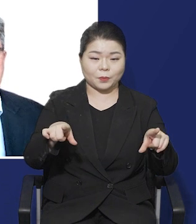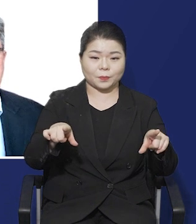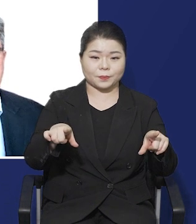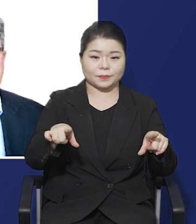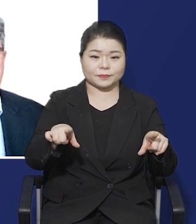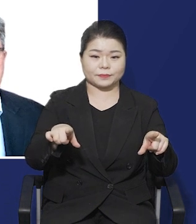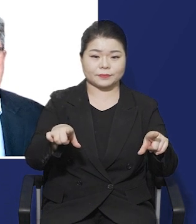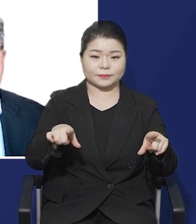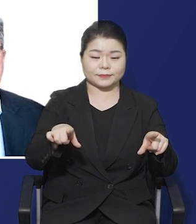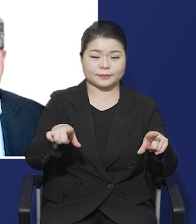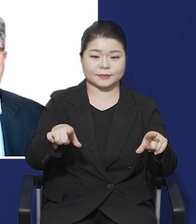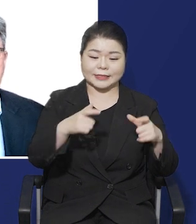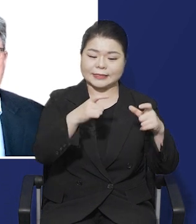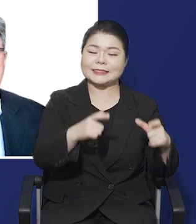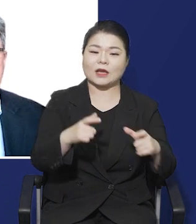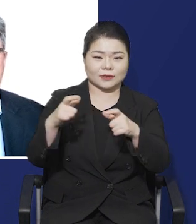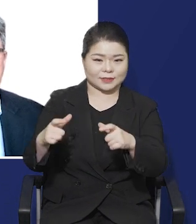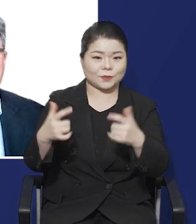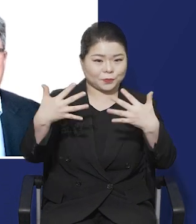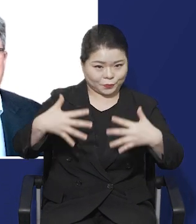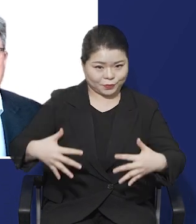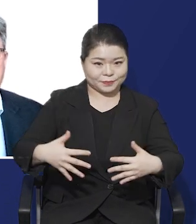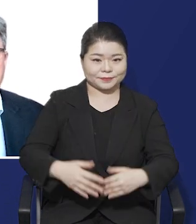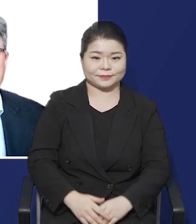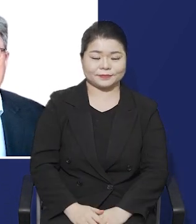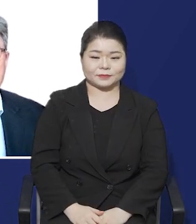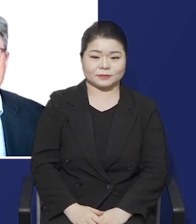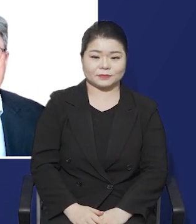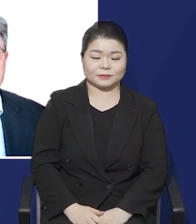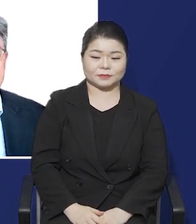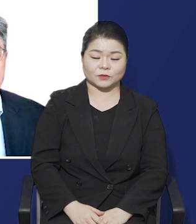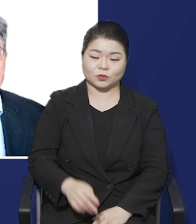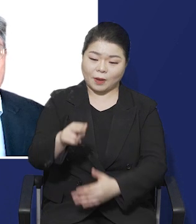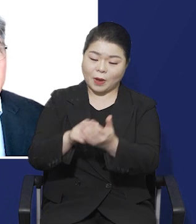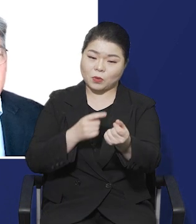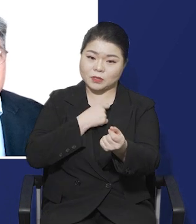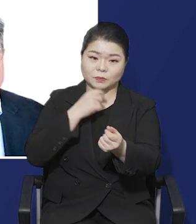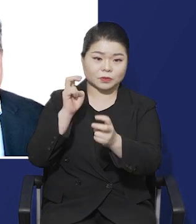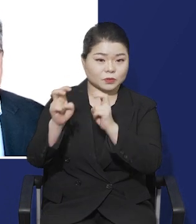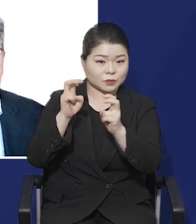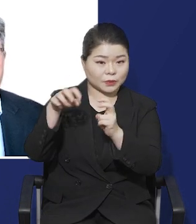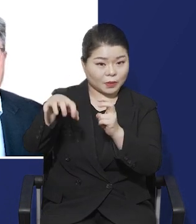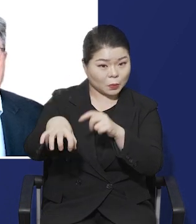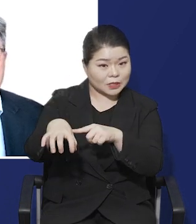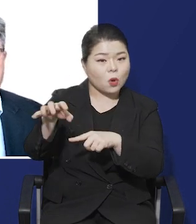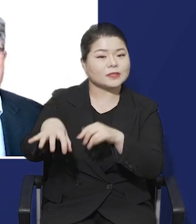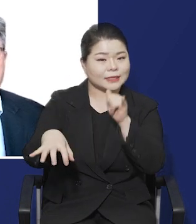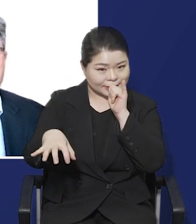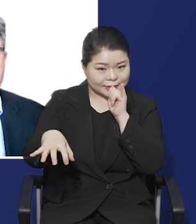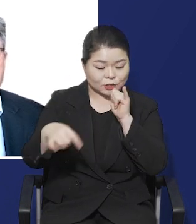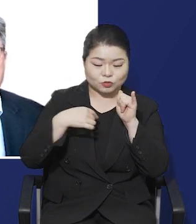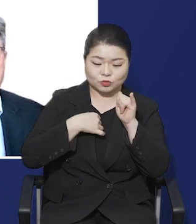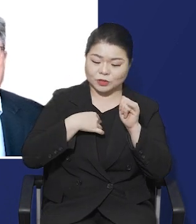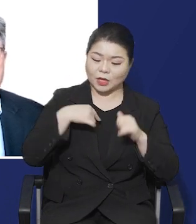상황으로 지리적인 조건이 되겠습니다. 타겟이 되는 시장의 위치가 어디에 있는지, 그리고